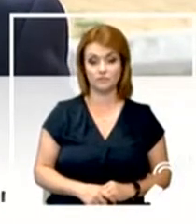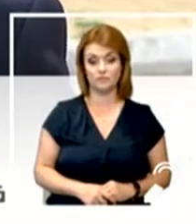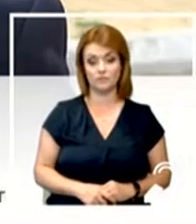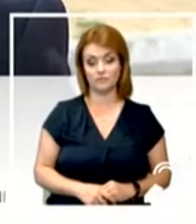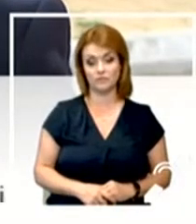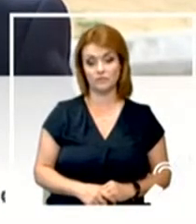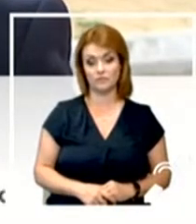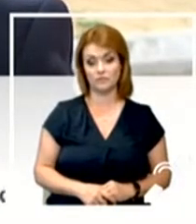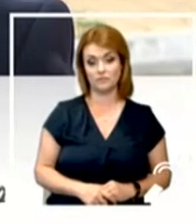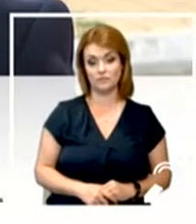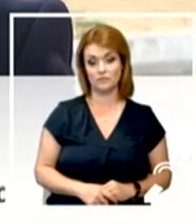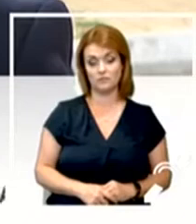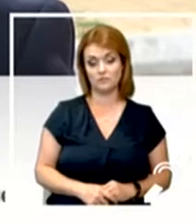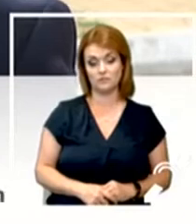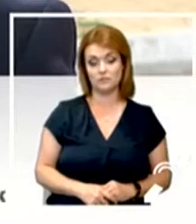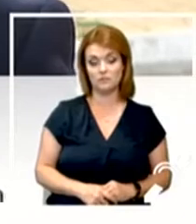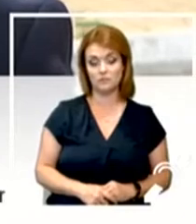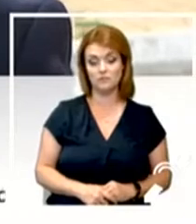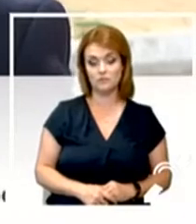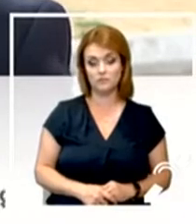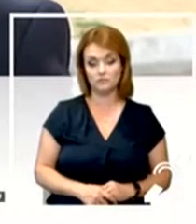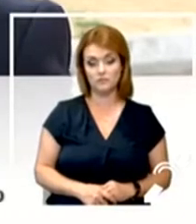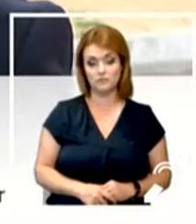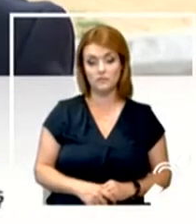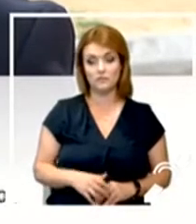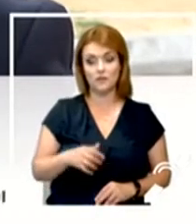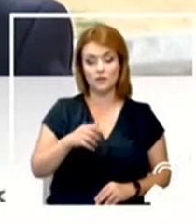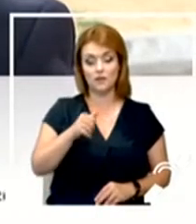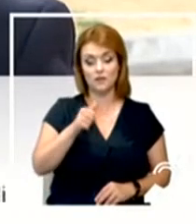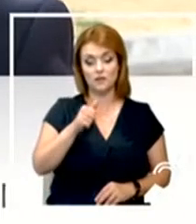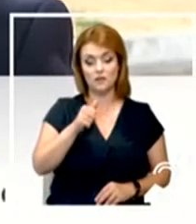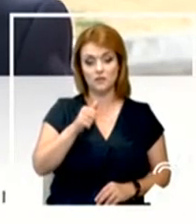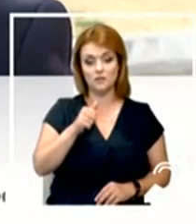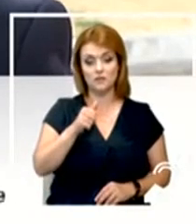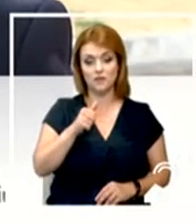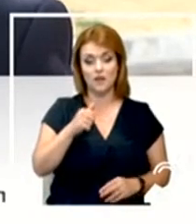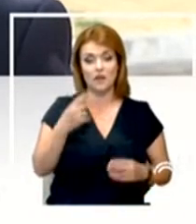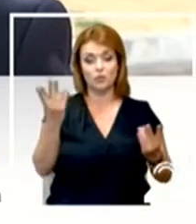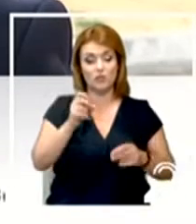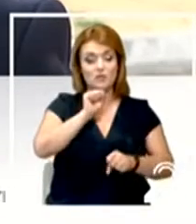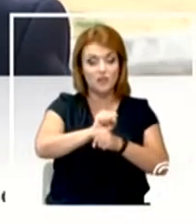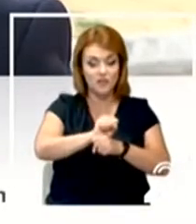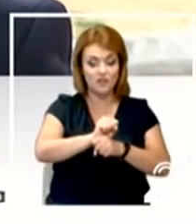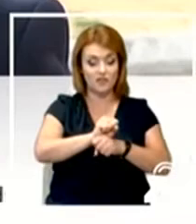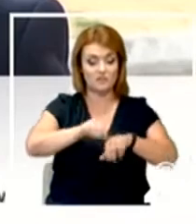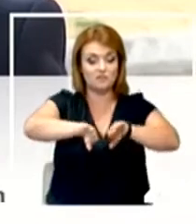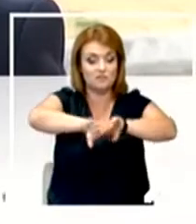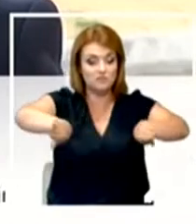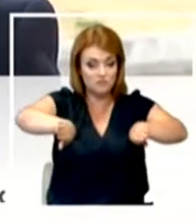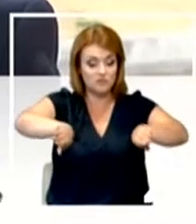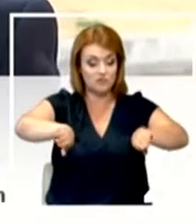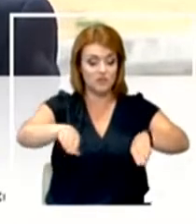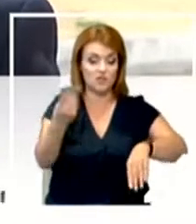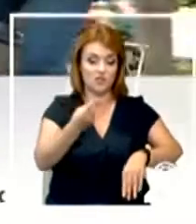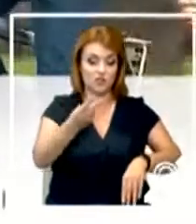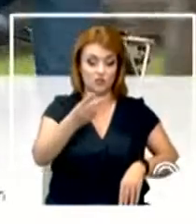bifăm, dacă vreți, și o reglementare politică care să pună capăt divizării țării noastre și să aducă legea Republicii Moldova